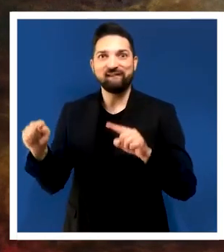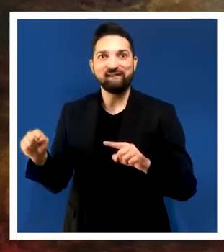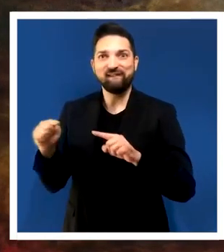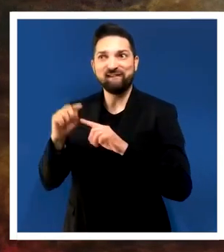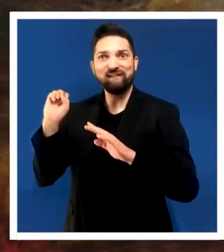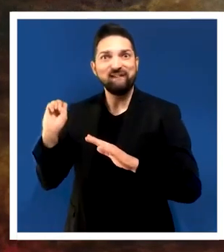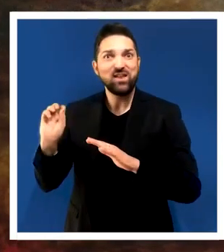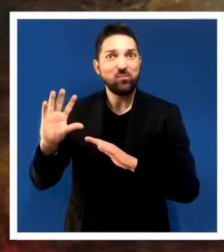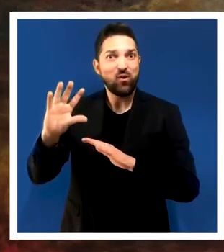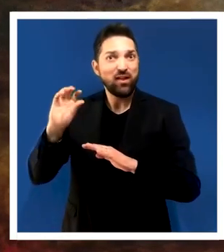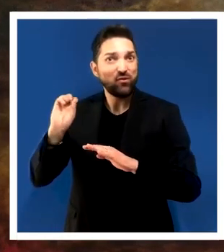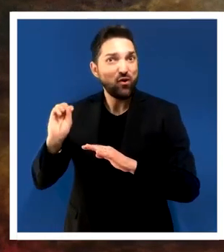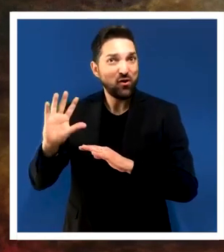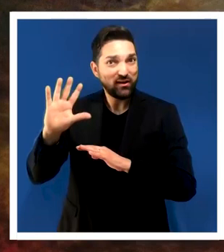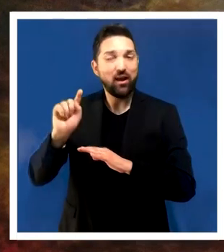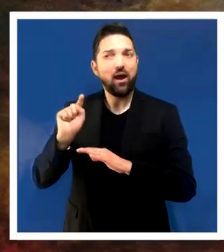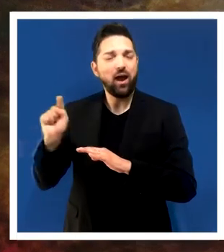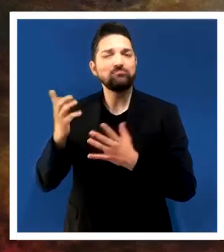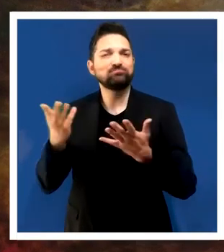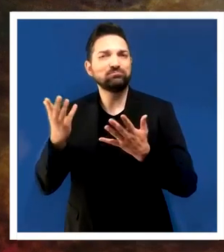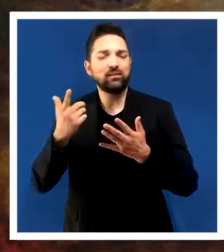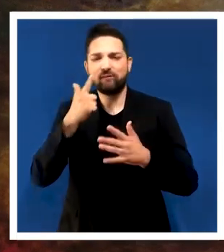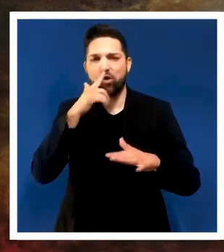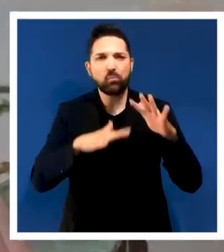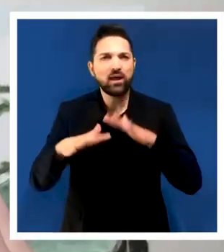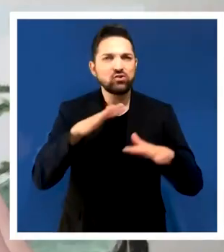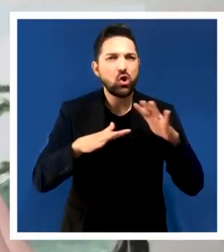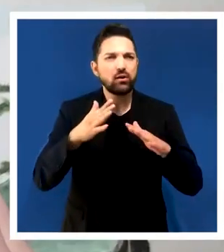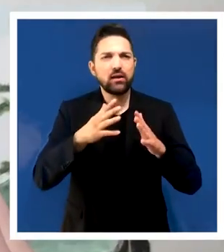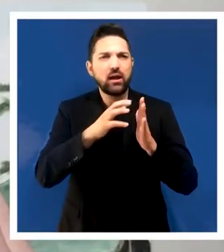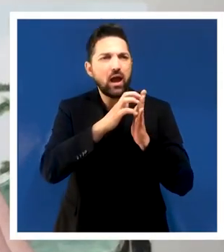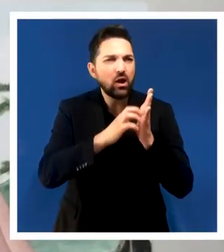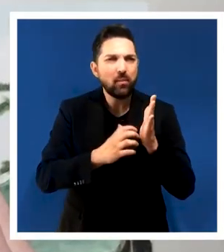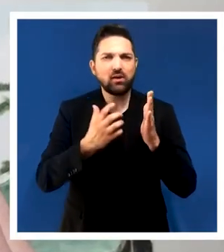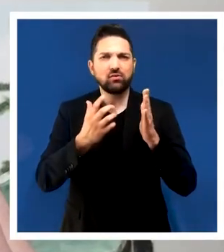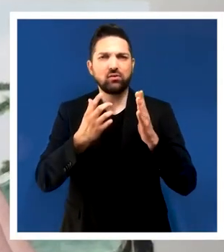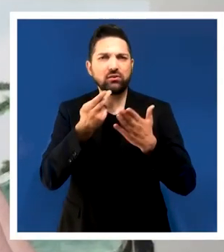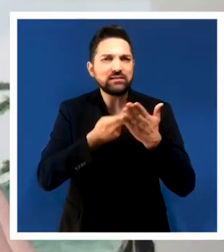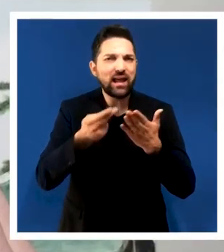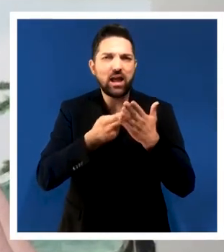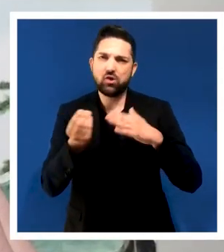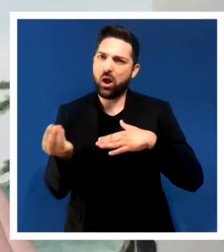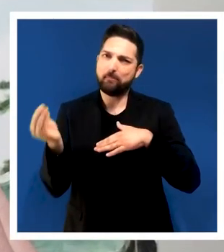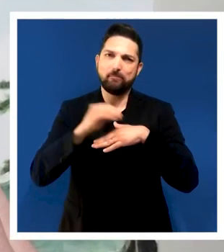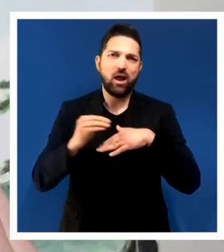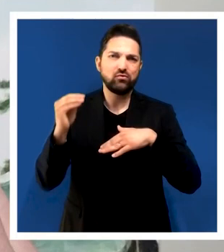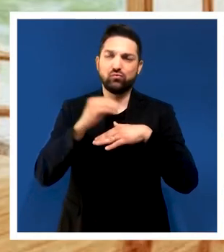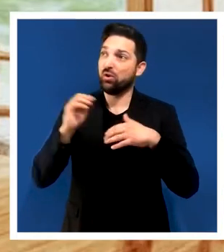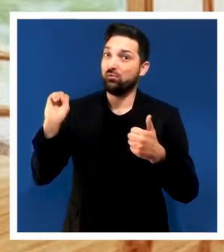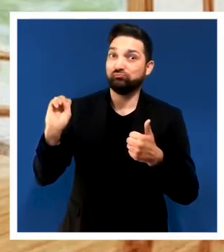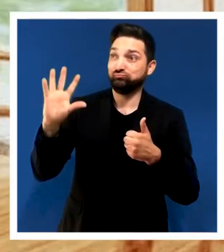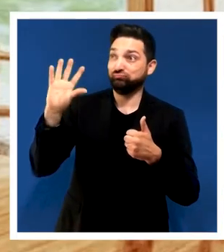delle informazioni aggiuntive ai brani. Durante i concerti verranno proiettati